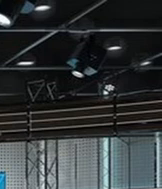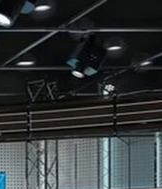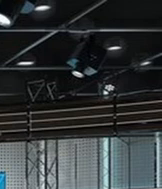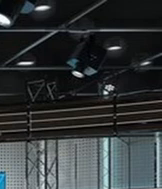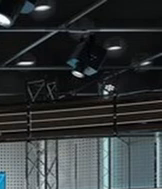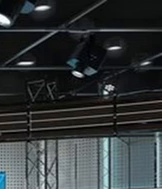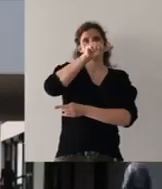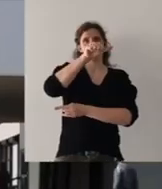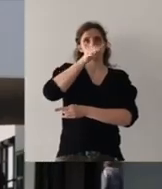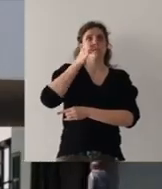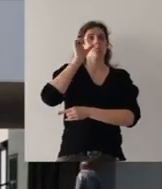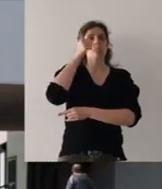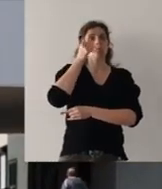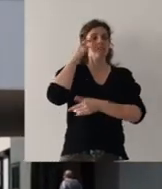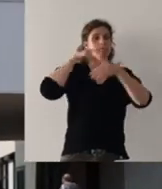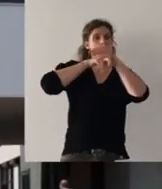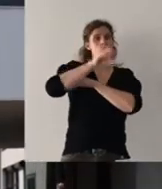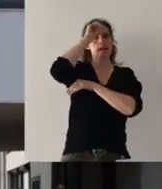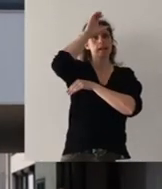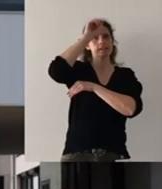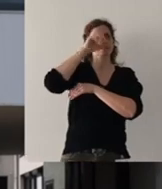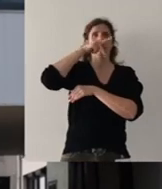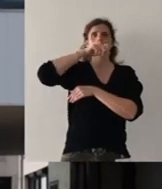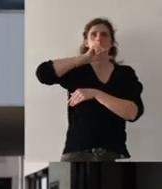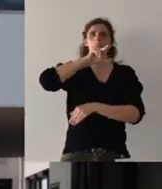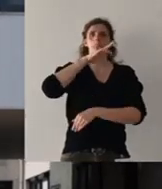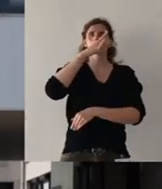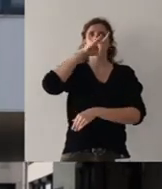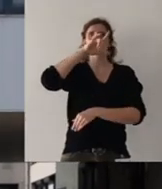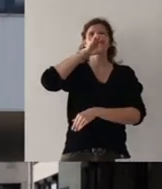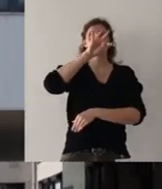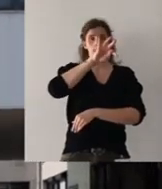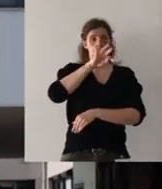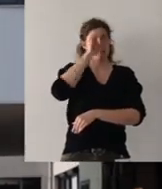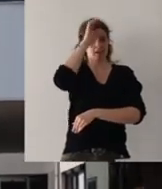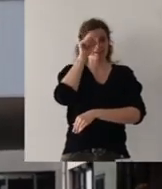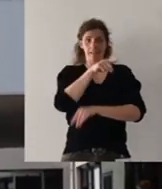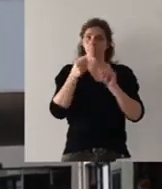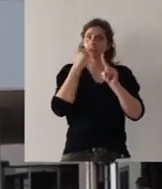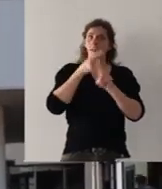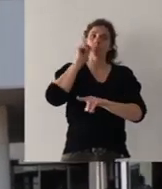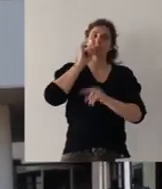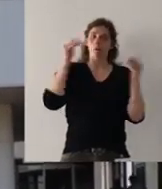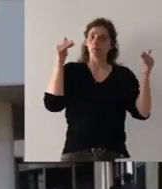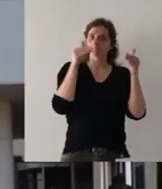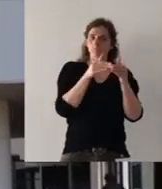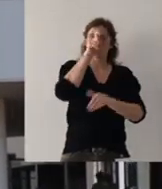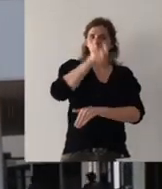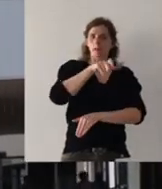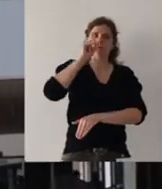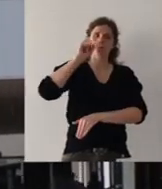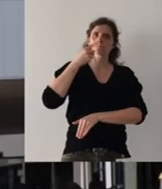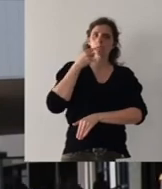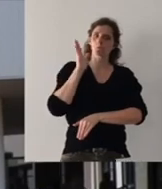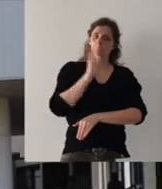la clinique Victor Pochet. Notre première étape, je vous propose d'aller à la clinique Victor Pochet. Alors c'est une clinique un petit peu particulière puisqu'elle est consacrée